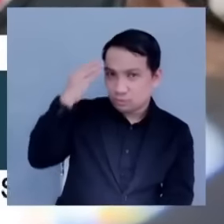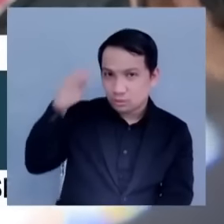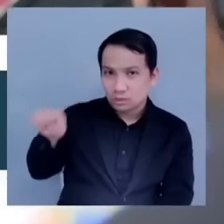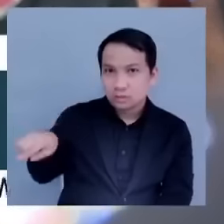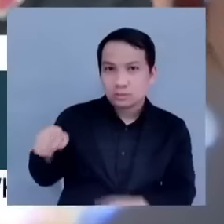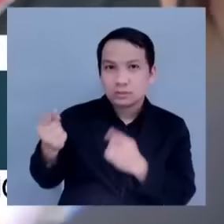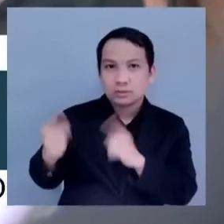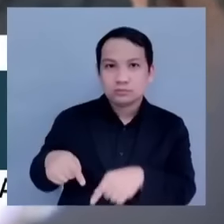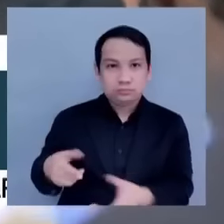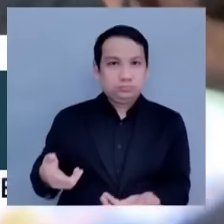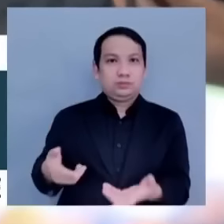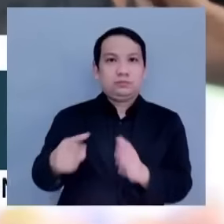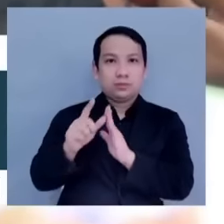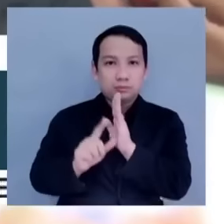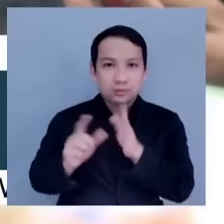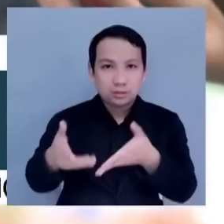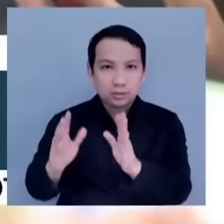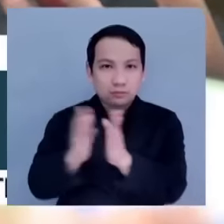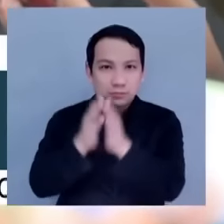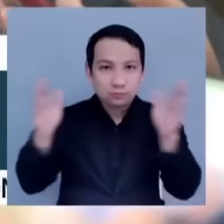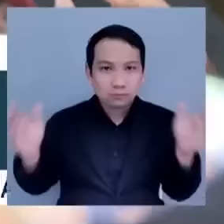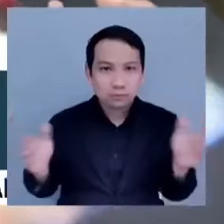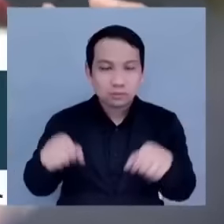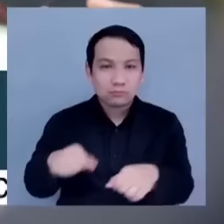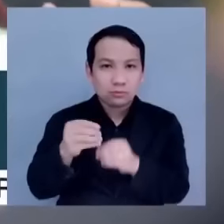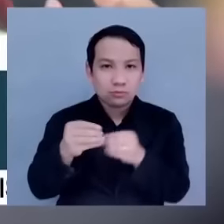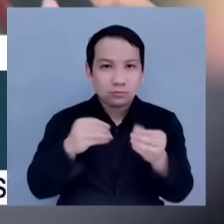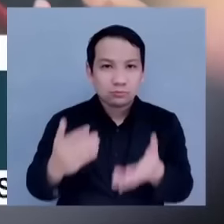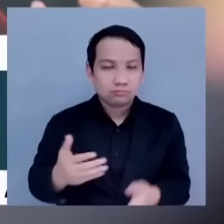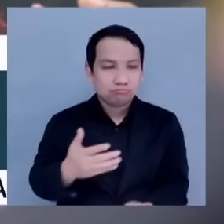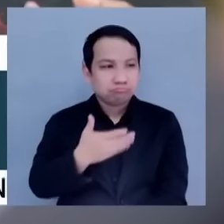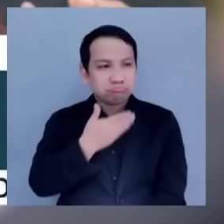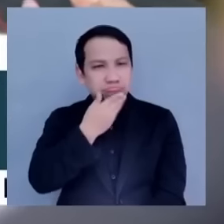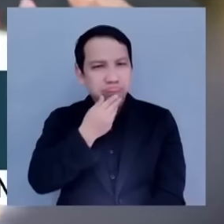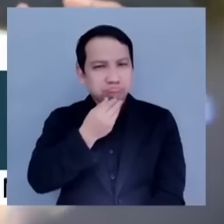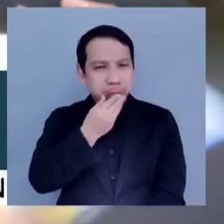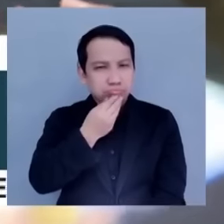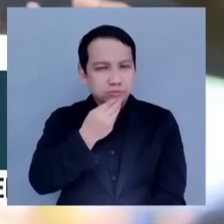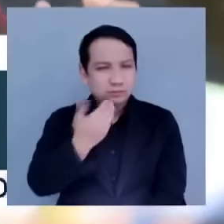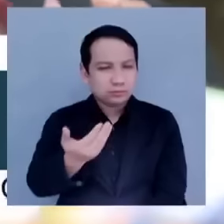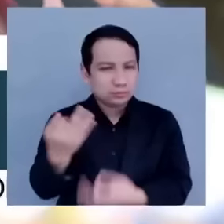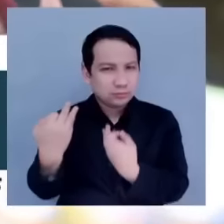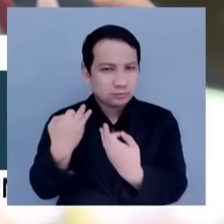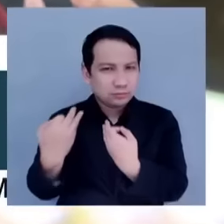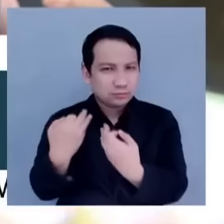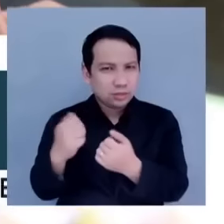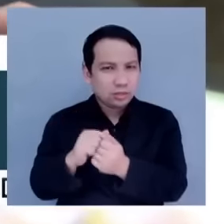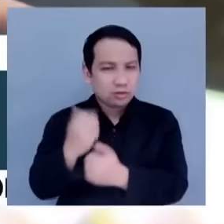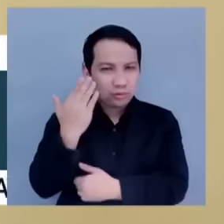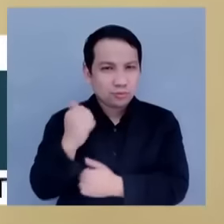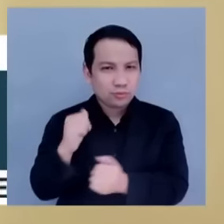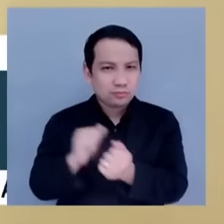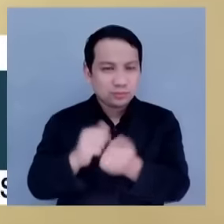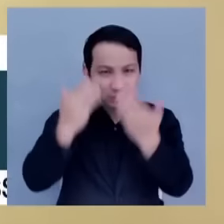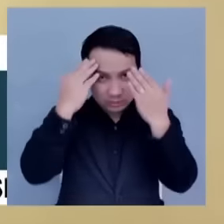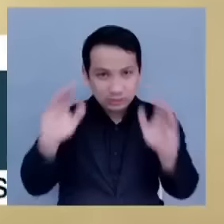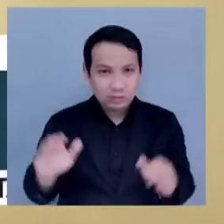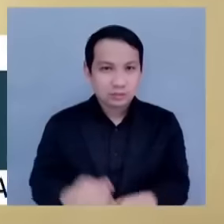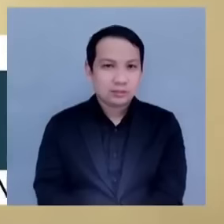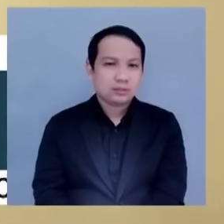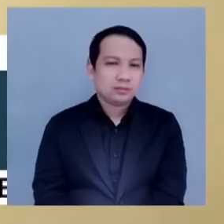doon, illegal na ganitong kalaki na operation. Kaya sana maipaliwanag niya kung bakit hindi niya alam. Marami pa